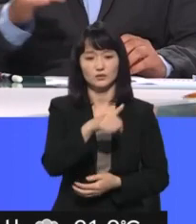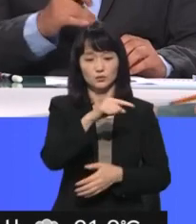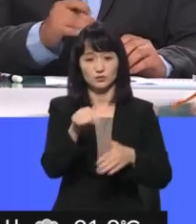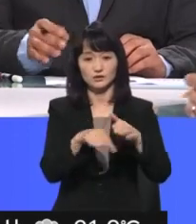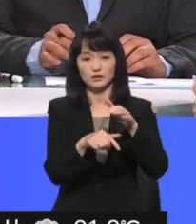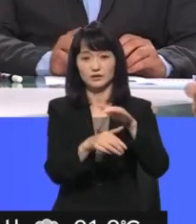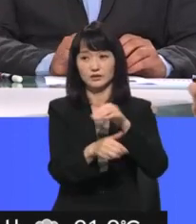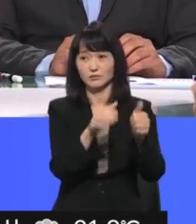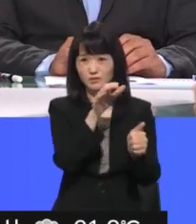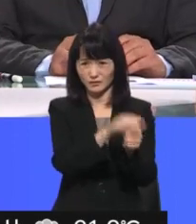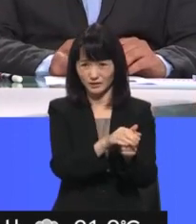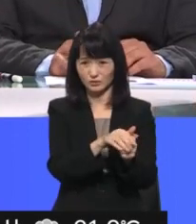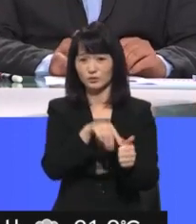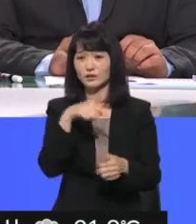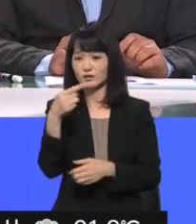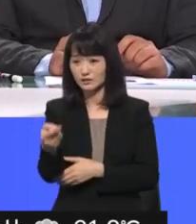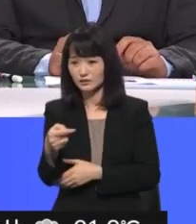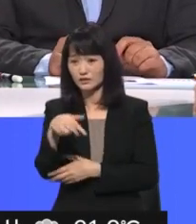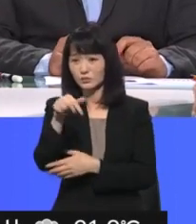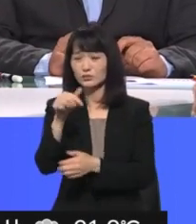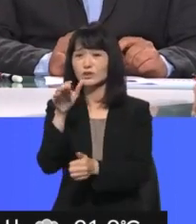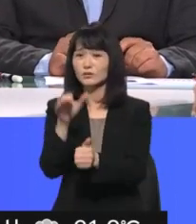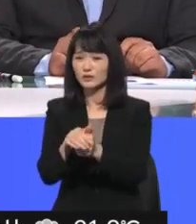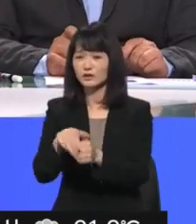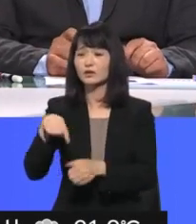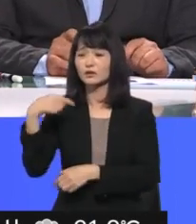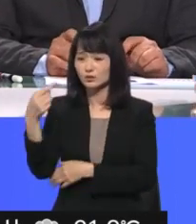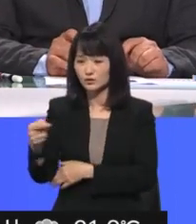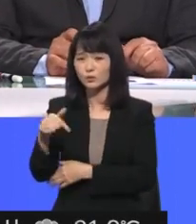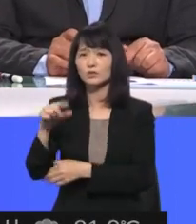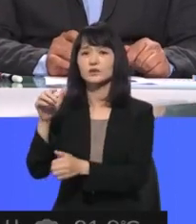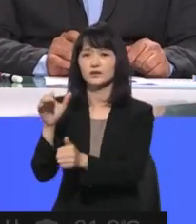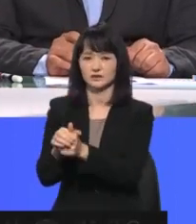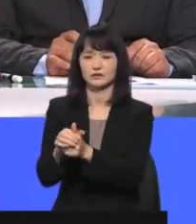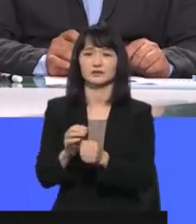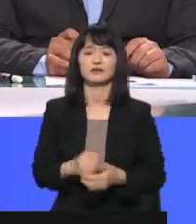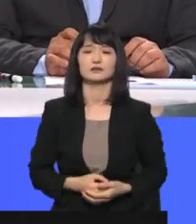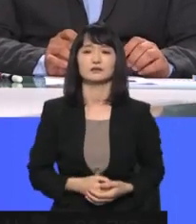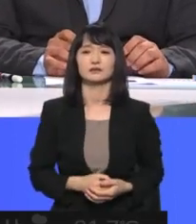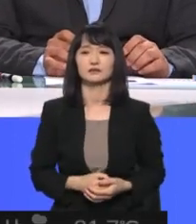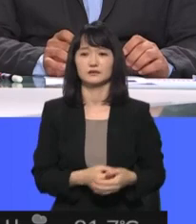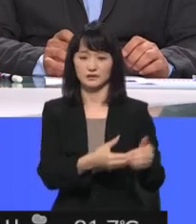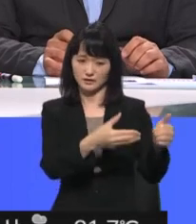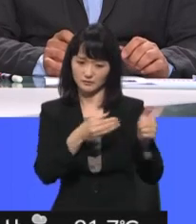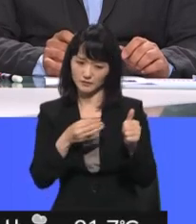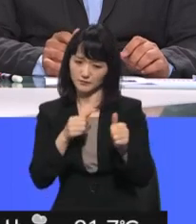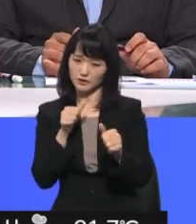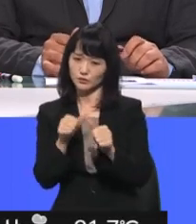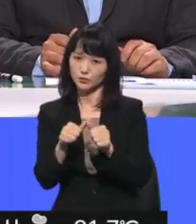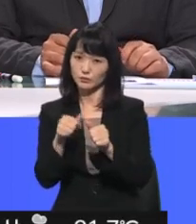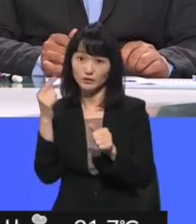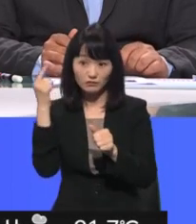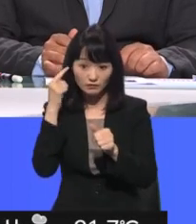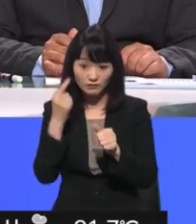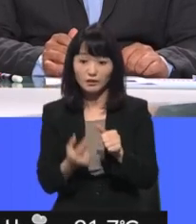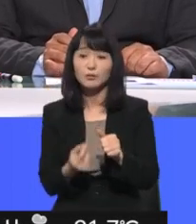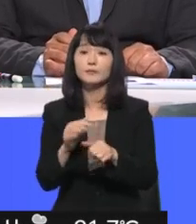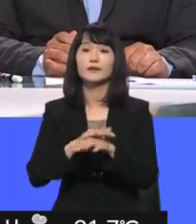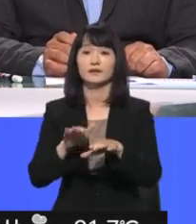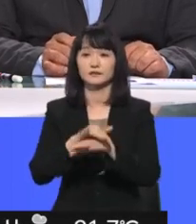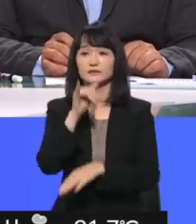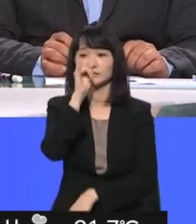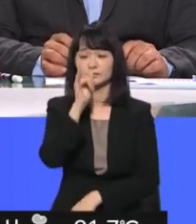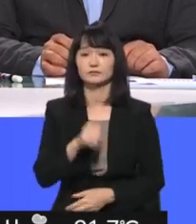영채가 오랜 거 아니죠 4 이수 국민 님 패널 인들 조언 만들어도 금방 해결할 수 있을 텐데 나는 의